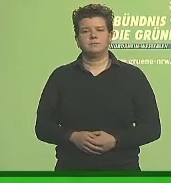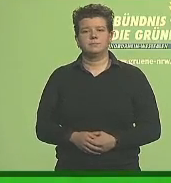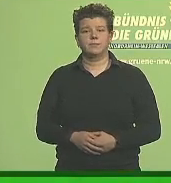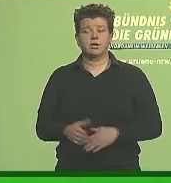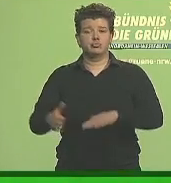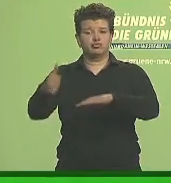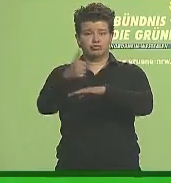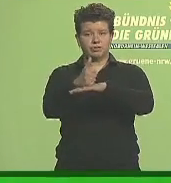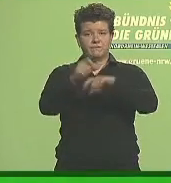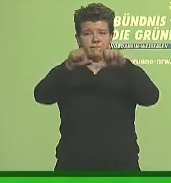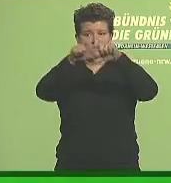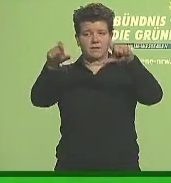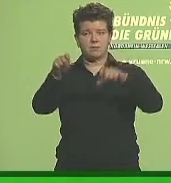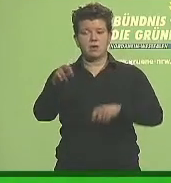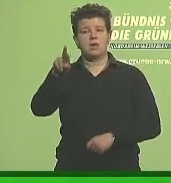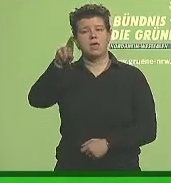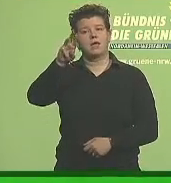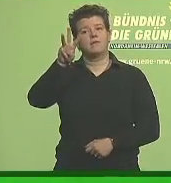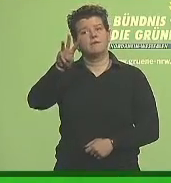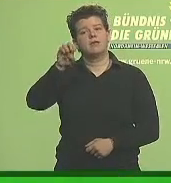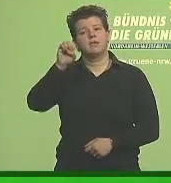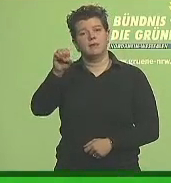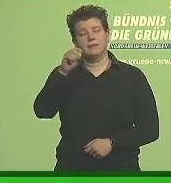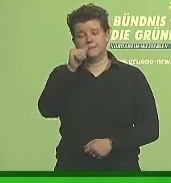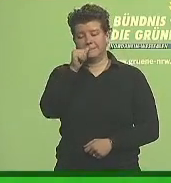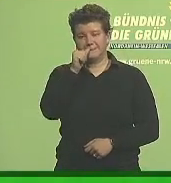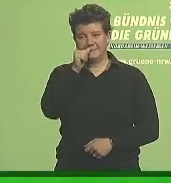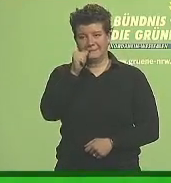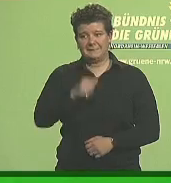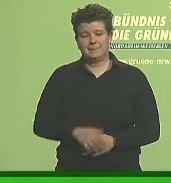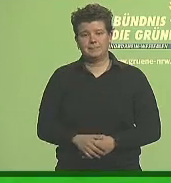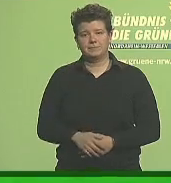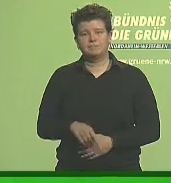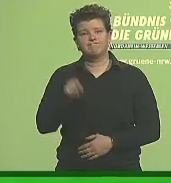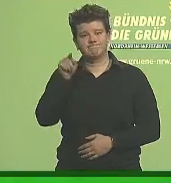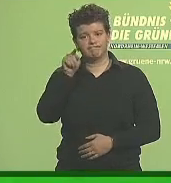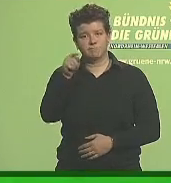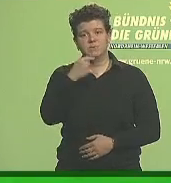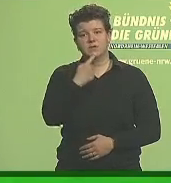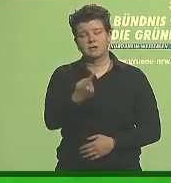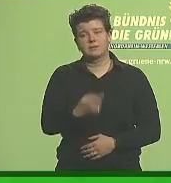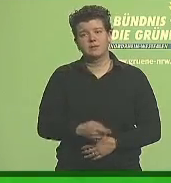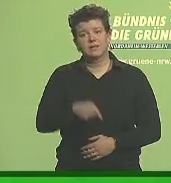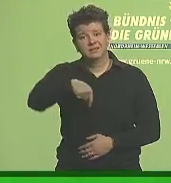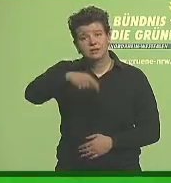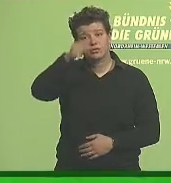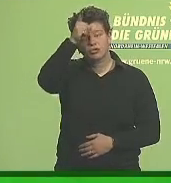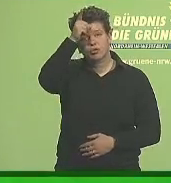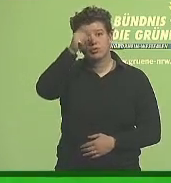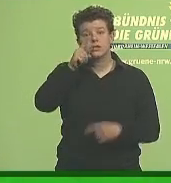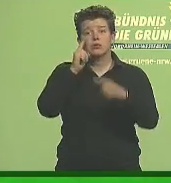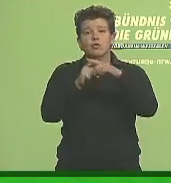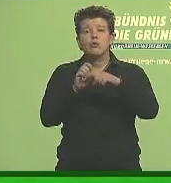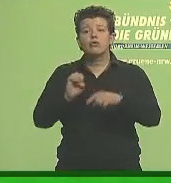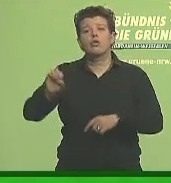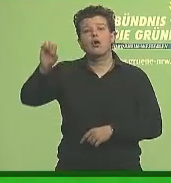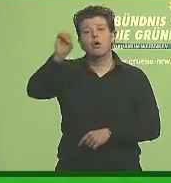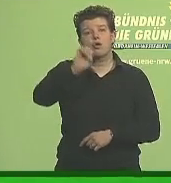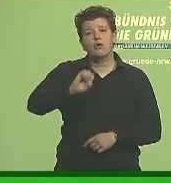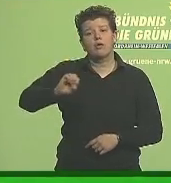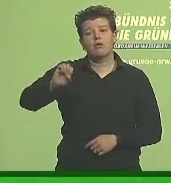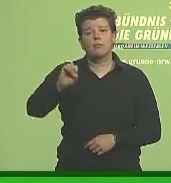RWE, nicht nur RWE Power, von Gesamt-RWE, der sagt, in Deutschland und Europa rechnen